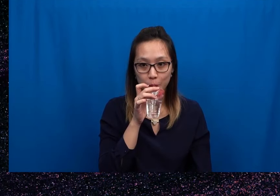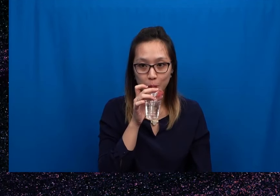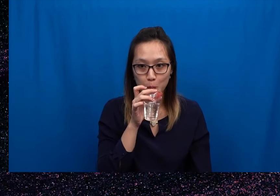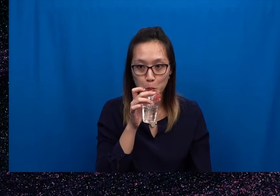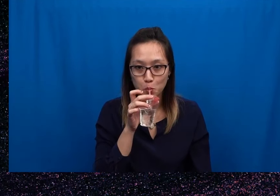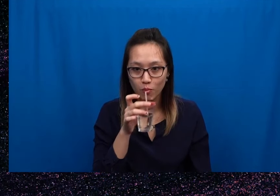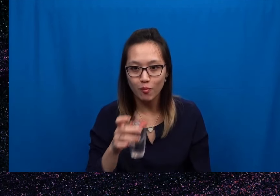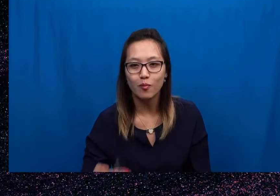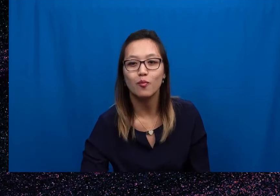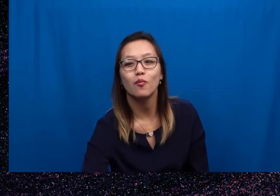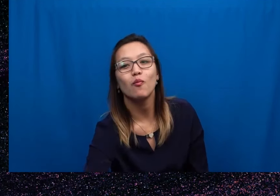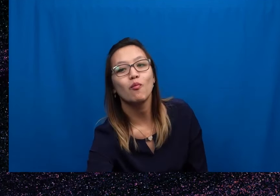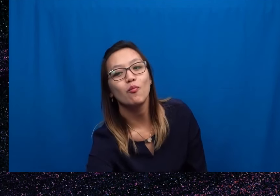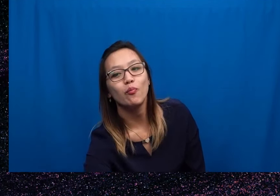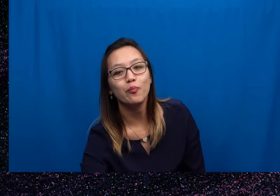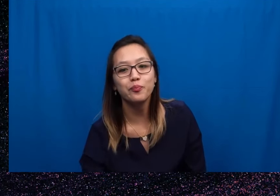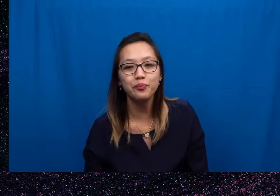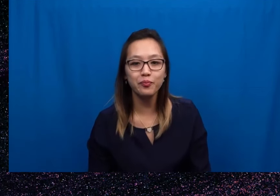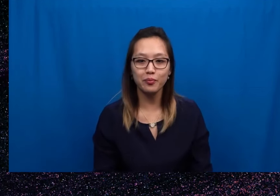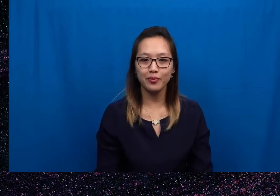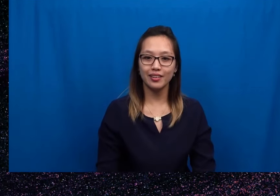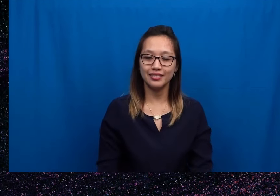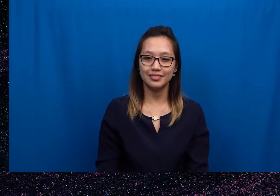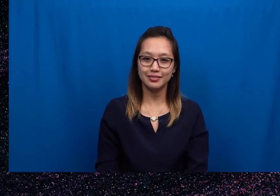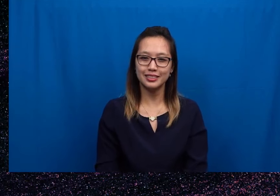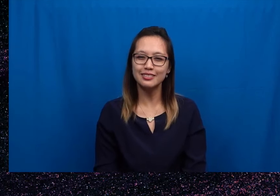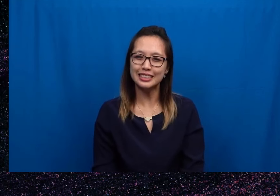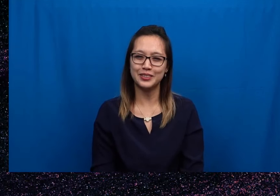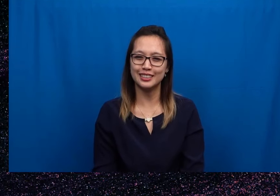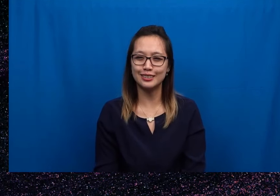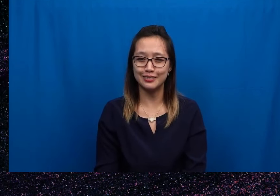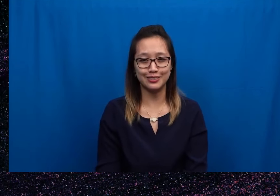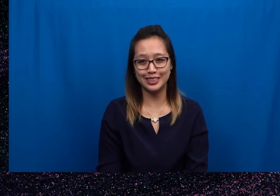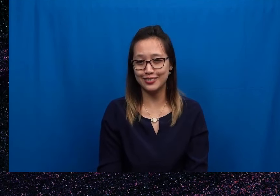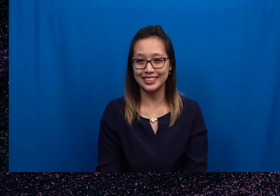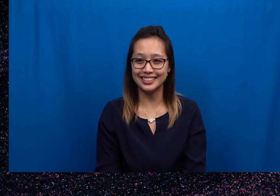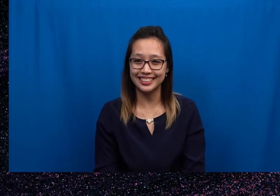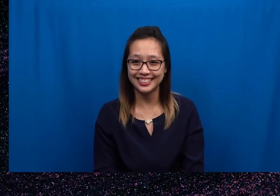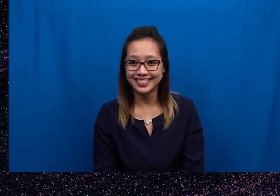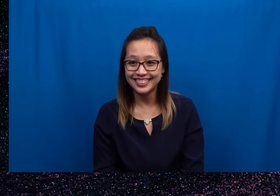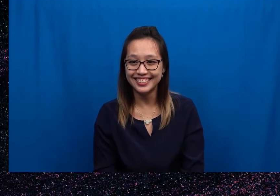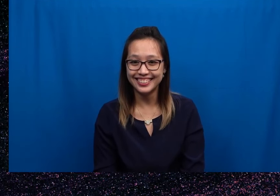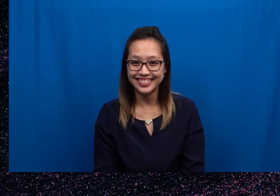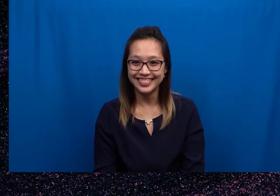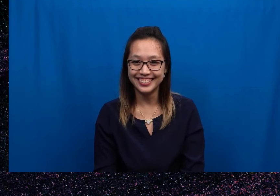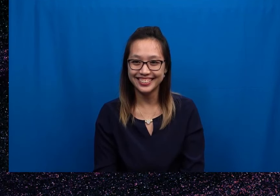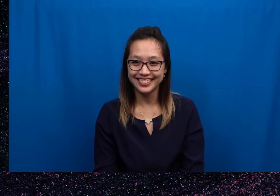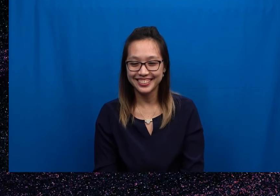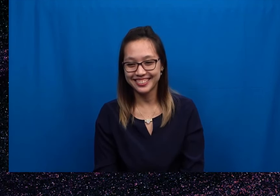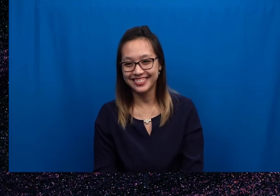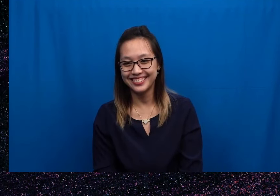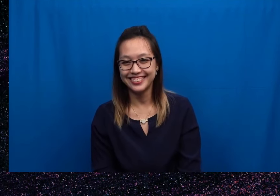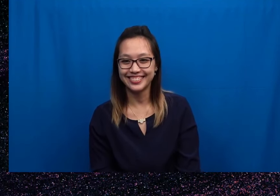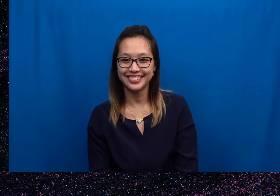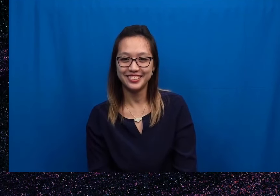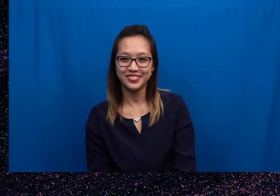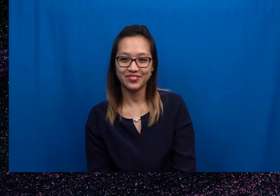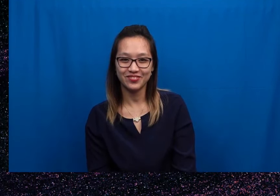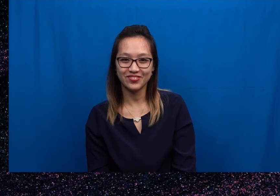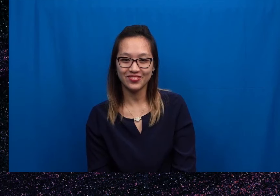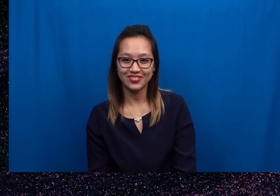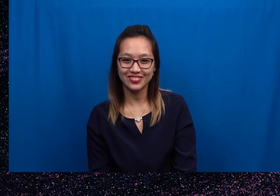mempunyai hidup yang kekal dan tidak turut dihukum. Sebab apa, saudara? Sebab ia sudah